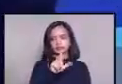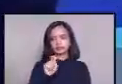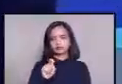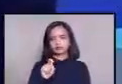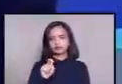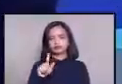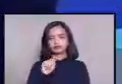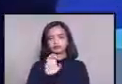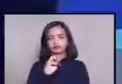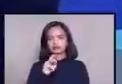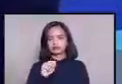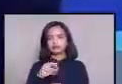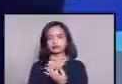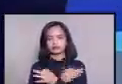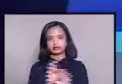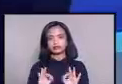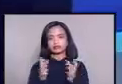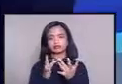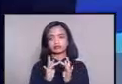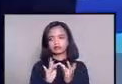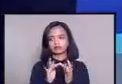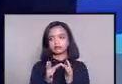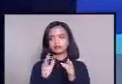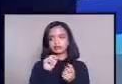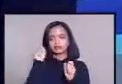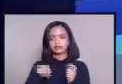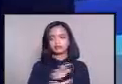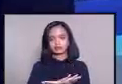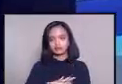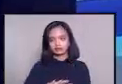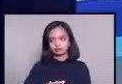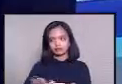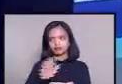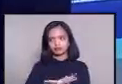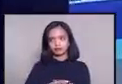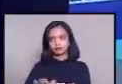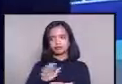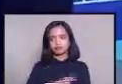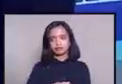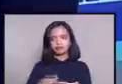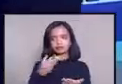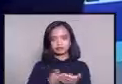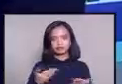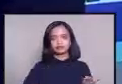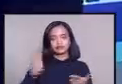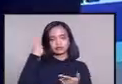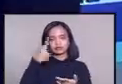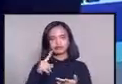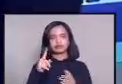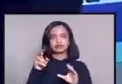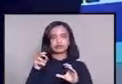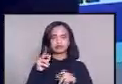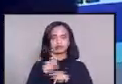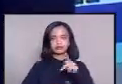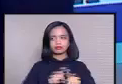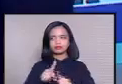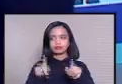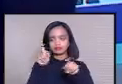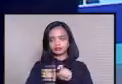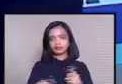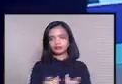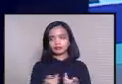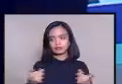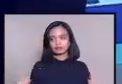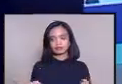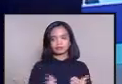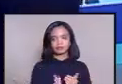magbigay ng free internet access at panatilihing malinis ang sanitary facilities sa mga pasahero. Dapat hiwalay ang